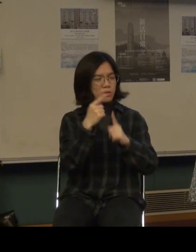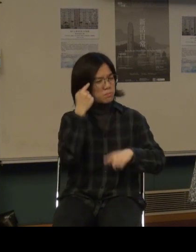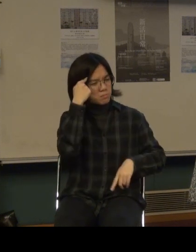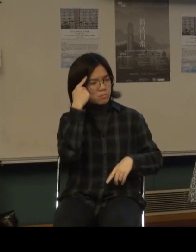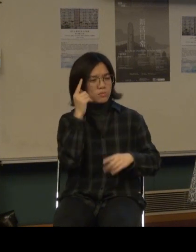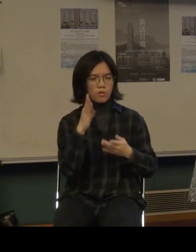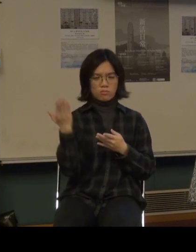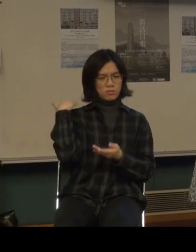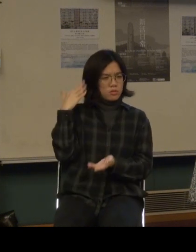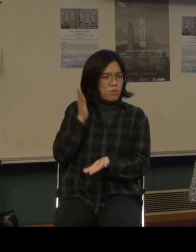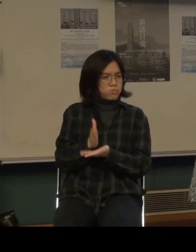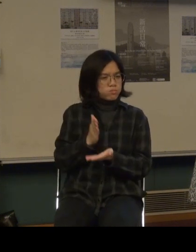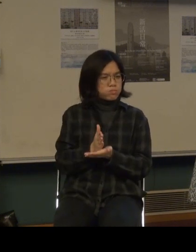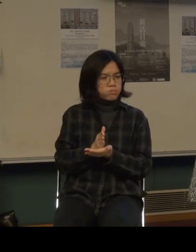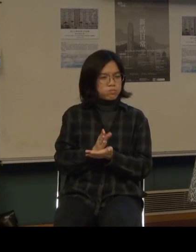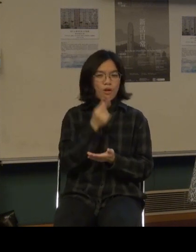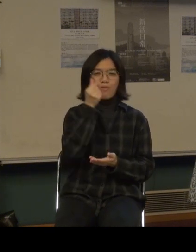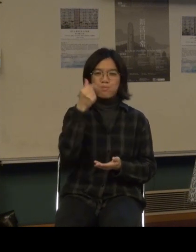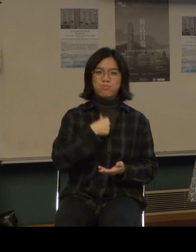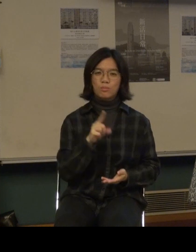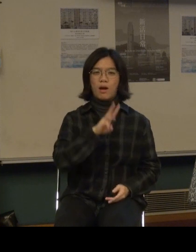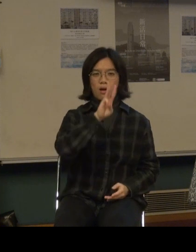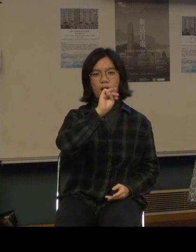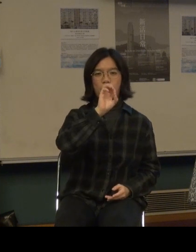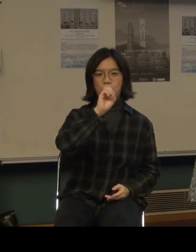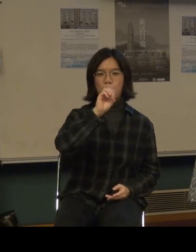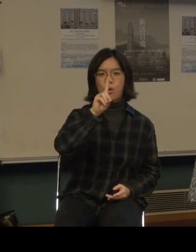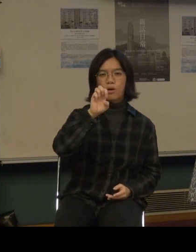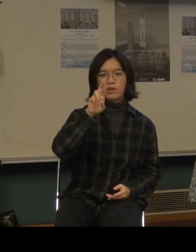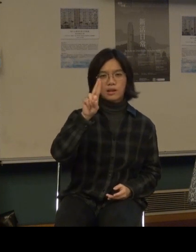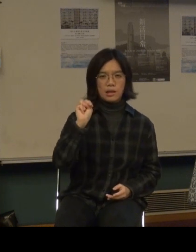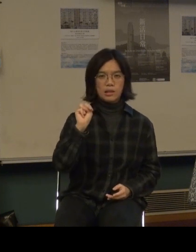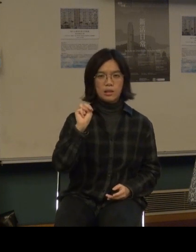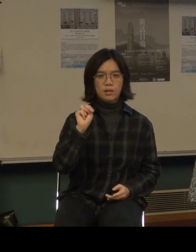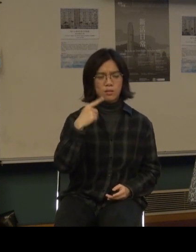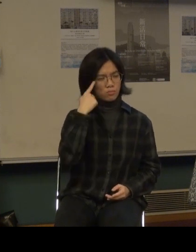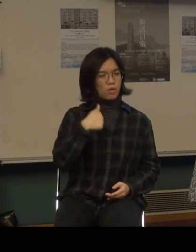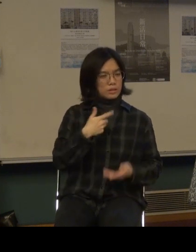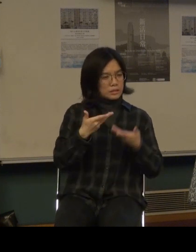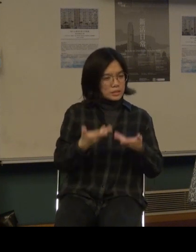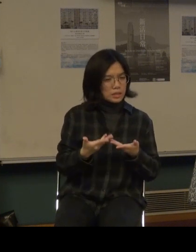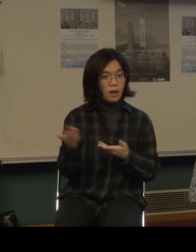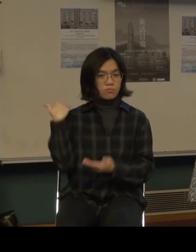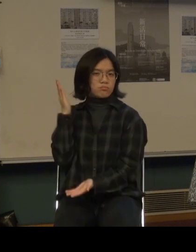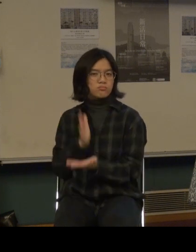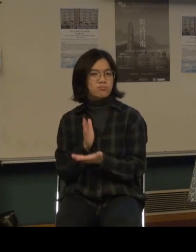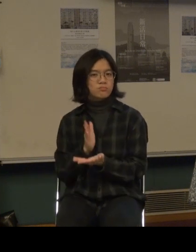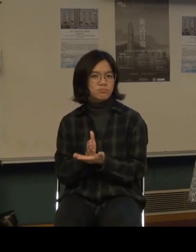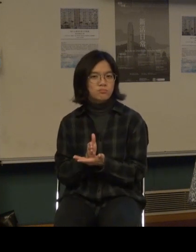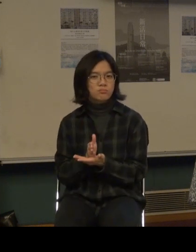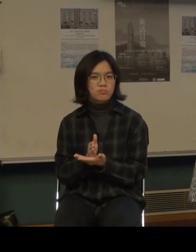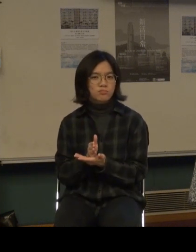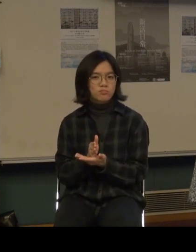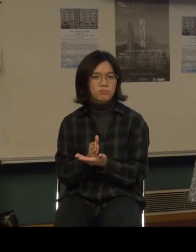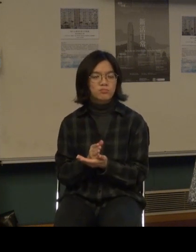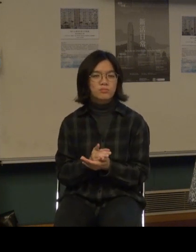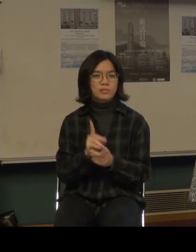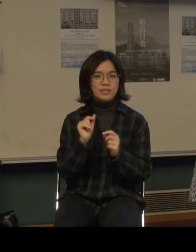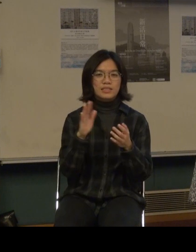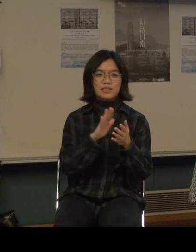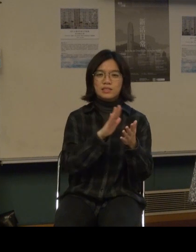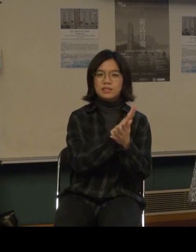登嘅一個概念，就係話我哋同以前唔同。這個概念係點樣產生嘅咧？這個概念係由即係17至18世紀